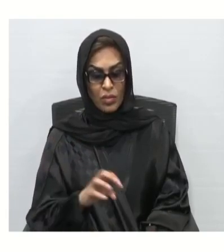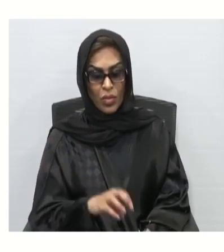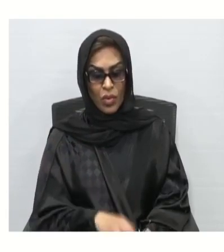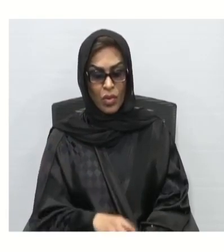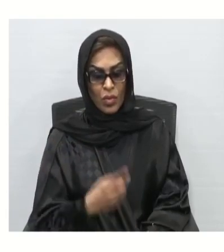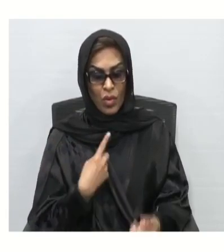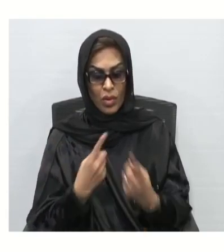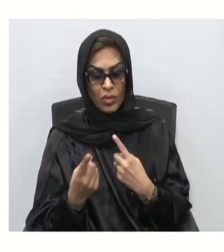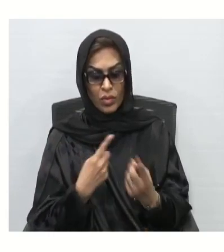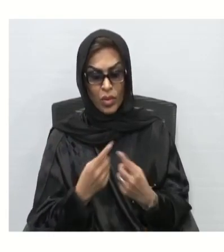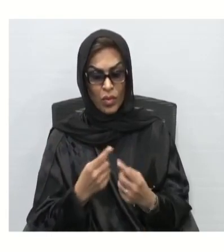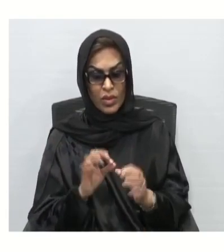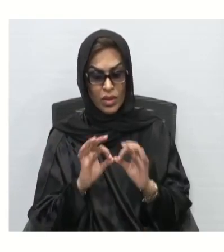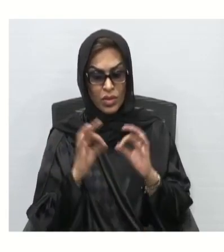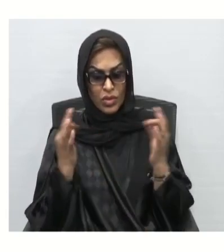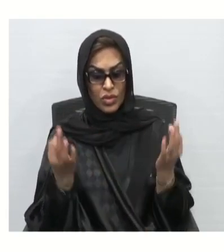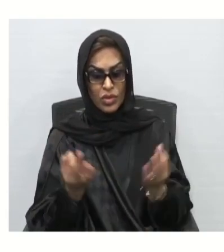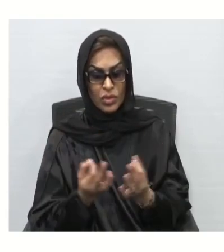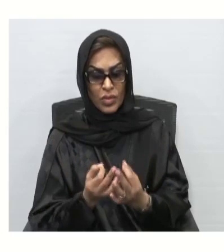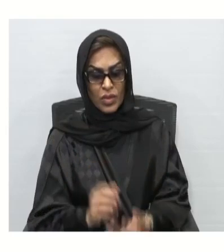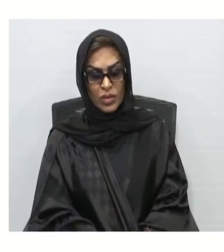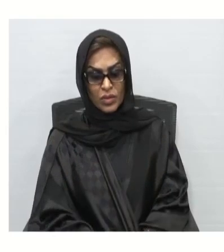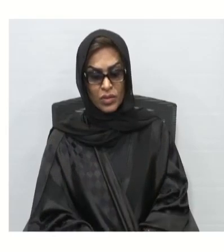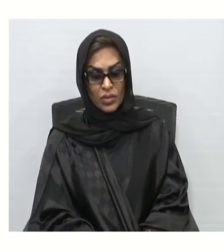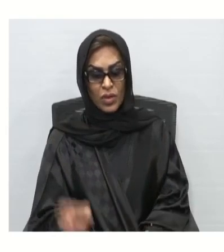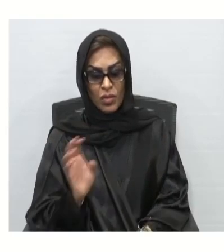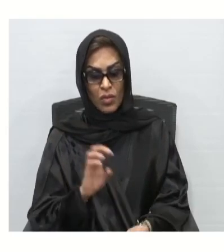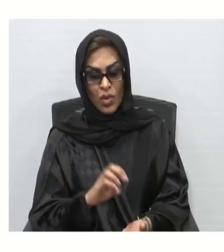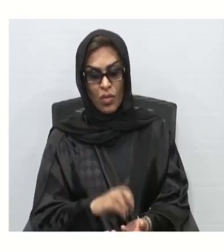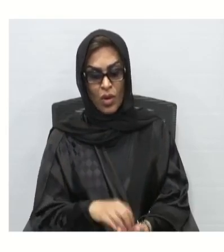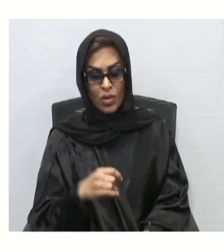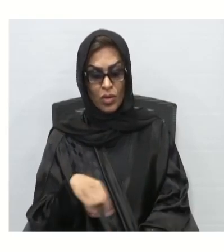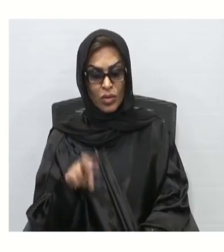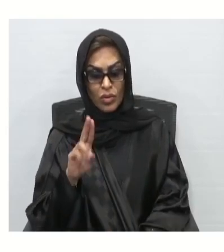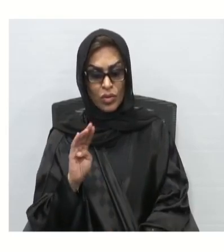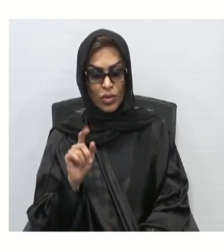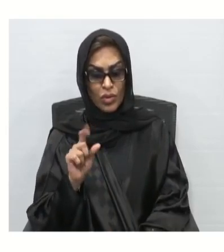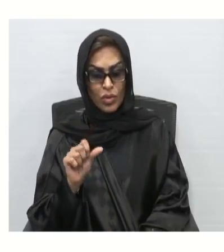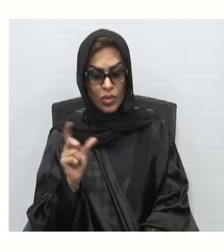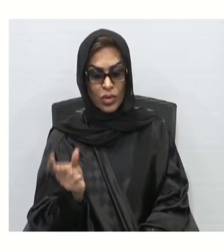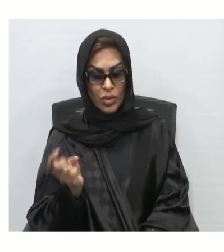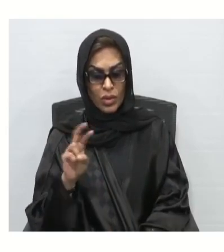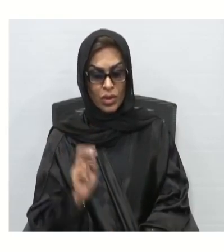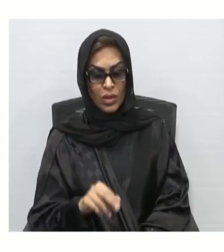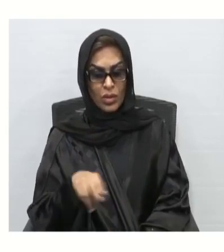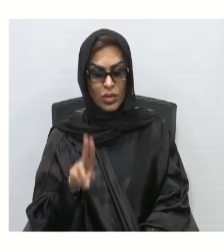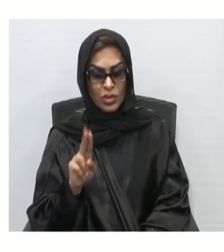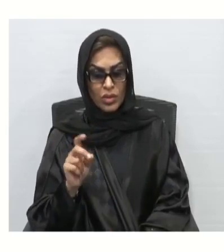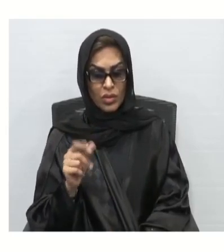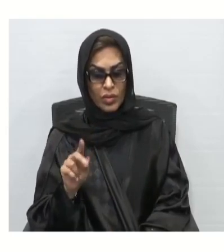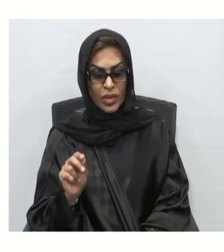الرقميه تتم عبر اي قناه كانت مثل مواقع التواصل الاجتماعي المواقع الالكترونيه